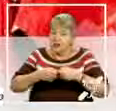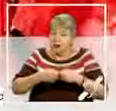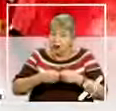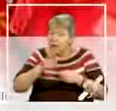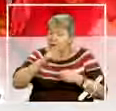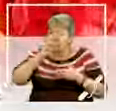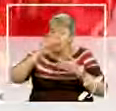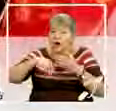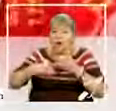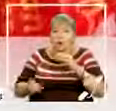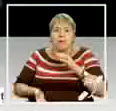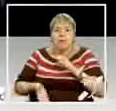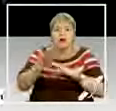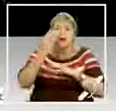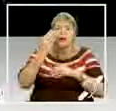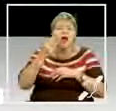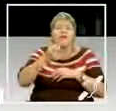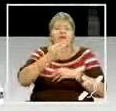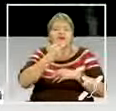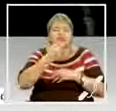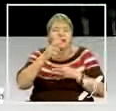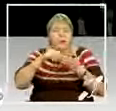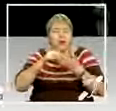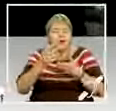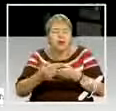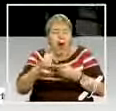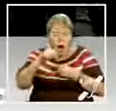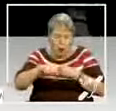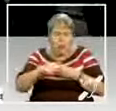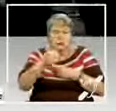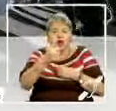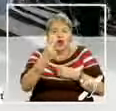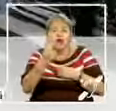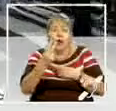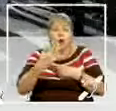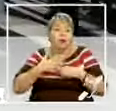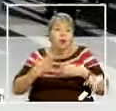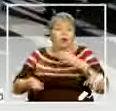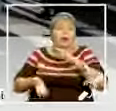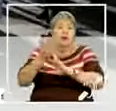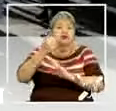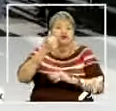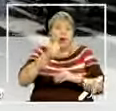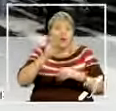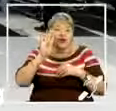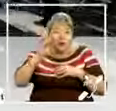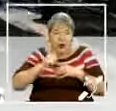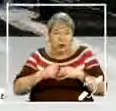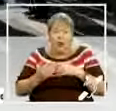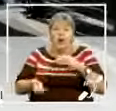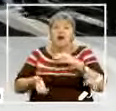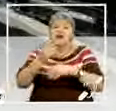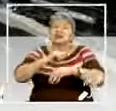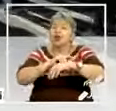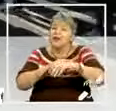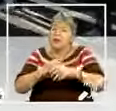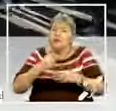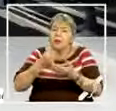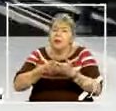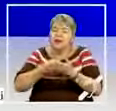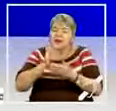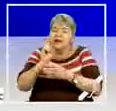cu majorarea treptată a vârstei de pensionare de la 62 la 64 de ani și creșterea perioadei de cotizare la